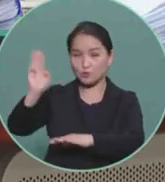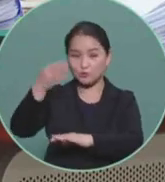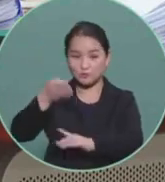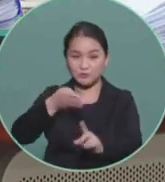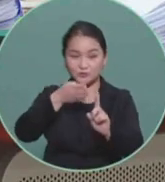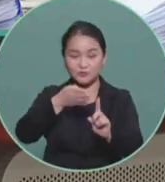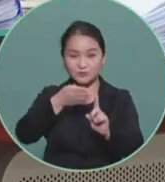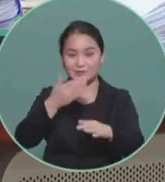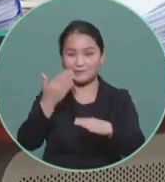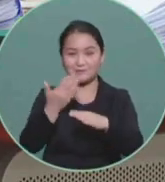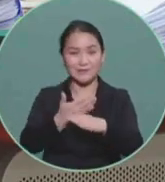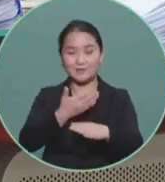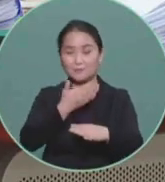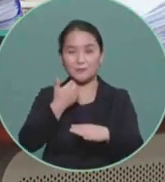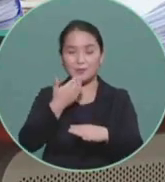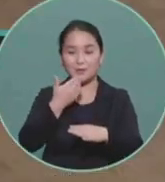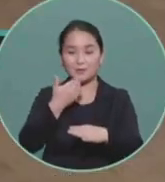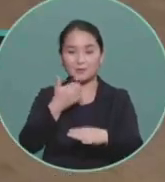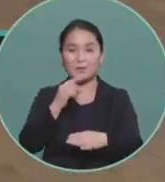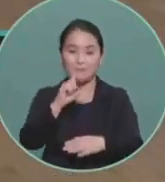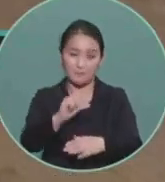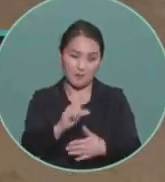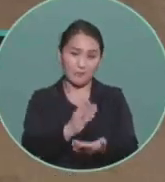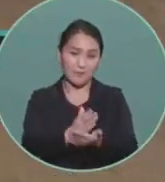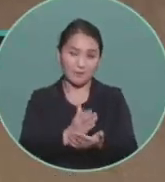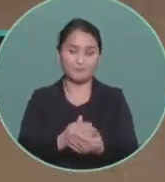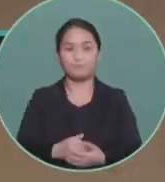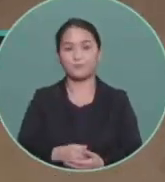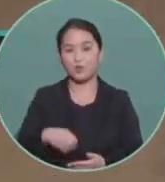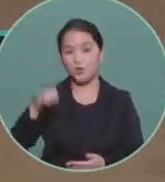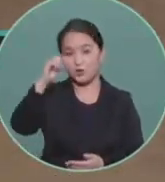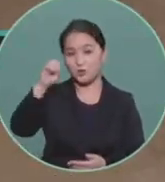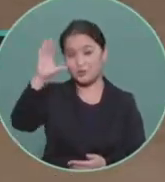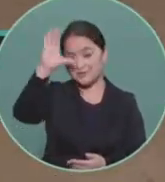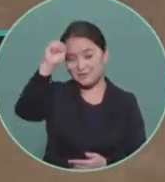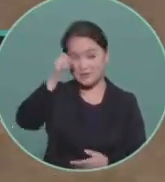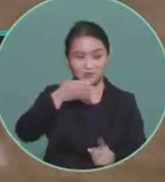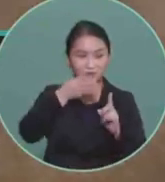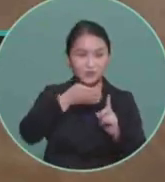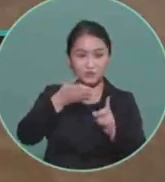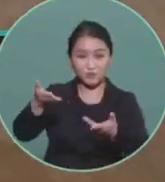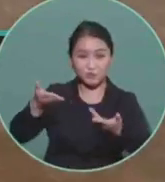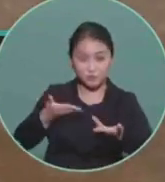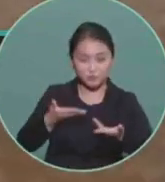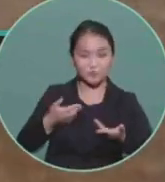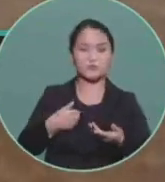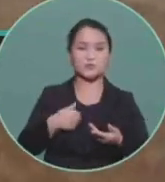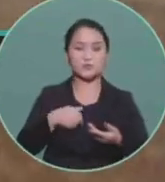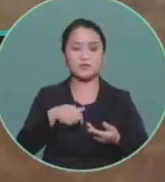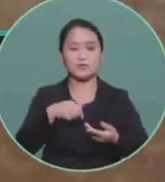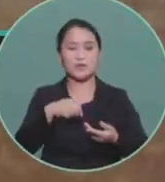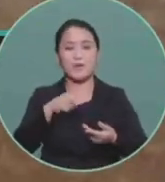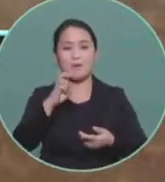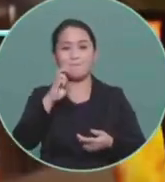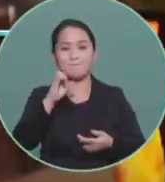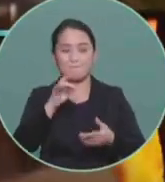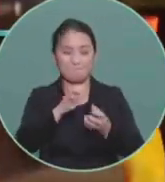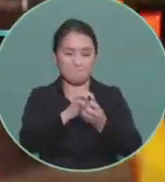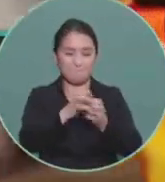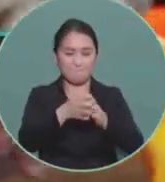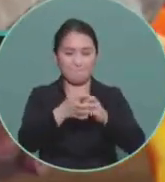чиглэлээр одоо хайрцангуй саатах магадлал бол гайгүй байна. Ерхий сайд бас чиглэл өгсөн учраас энэ төлшний одоо нөөц барьцалтуулагч